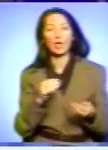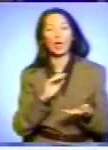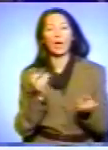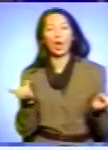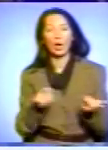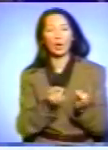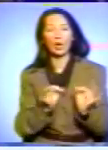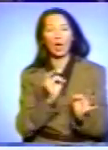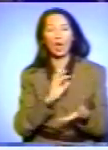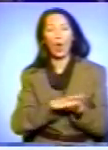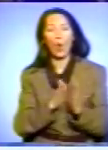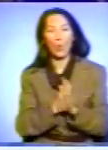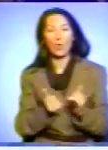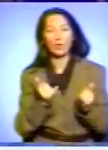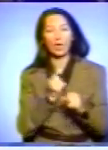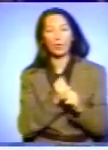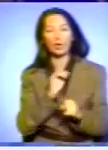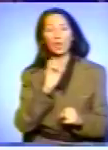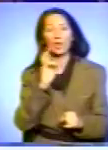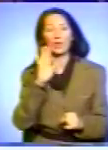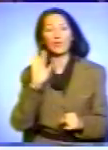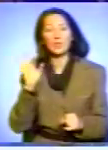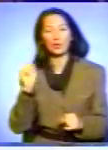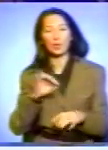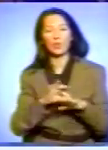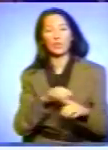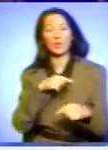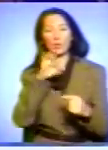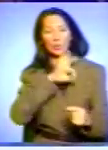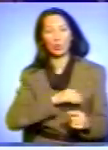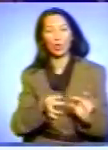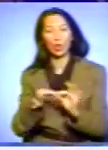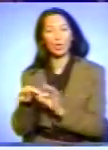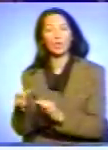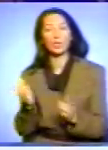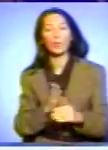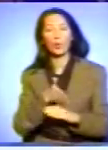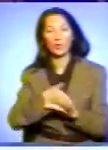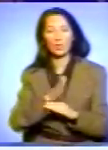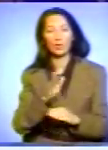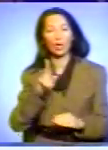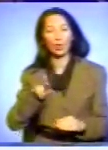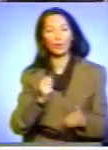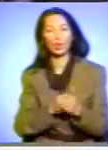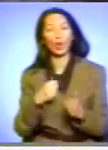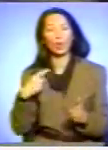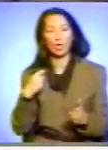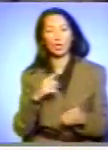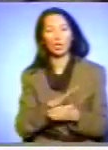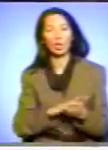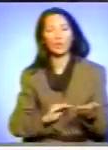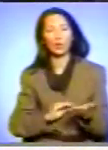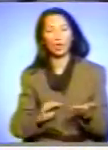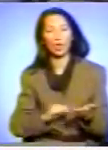та ведення бізнесу в нашій країні. Докладніше про візит Віктора Януковича до Одещини далі у сюжеті.